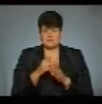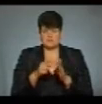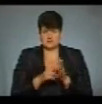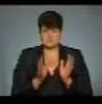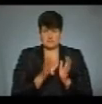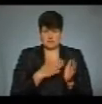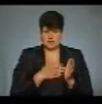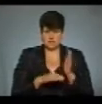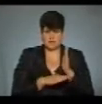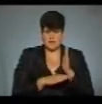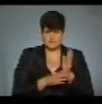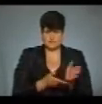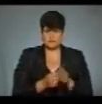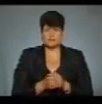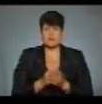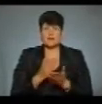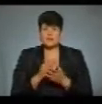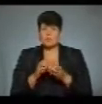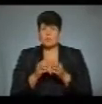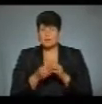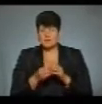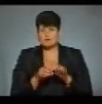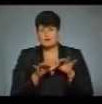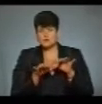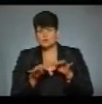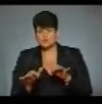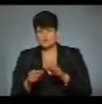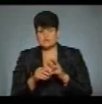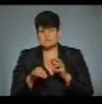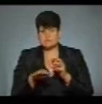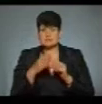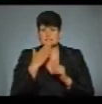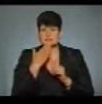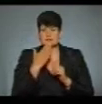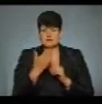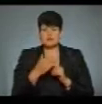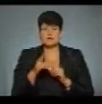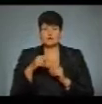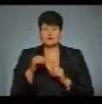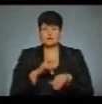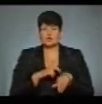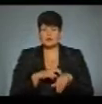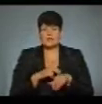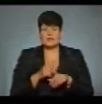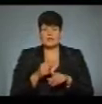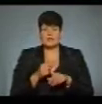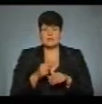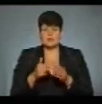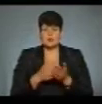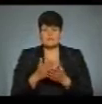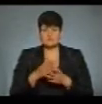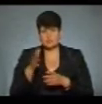наші дерева. Чи є загроза зсувів ґрунту, ми запитали в експерта, доктора географічних наук Любомира